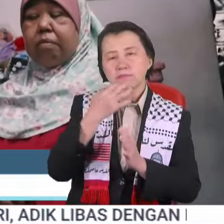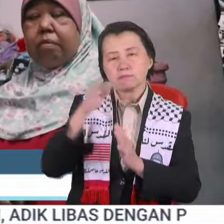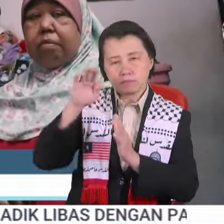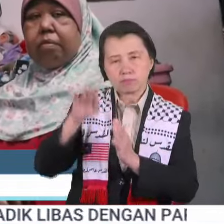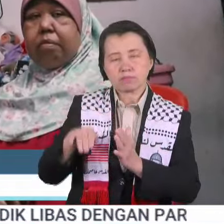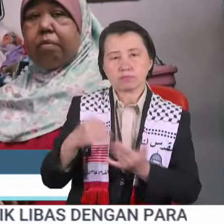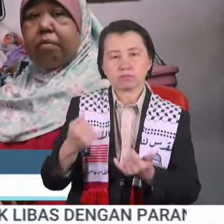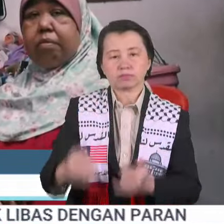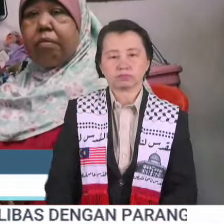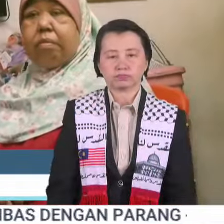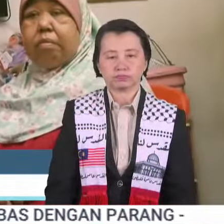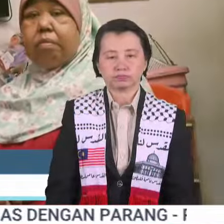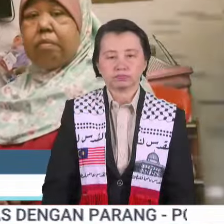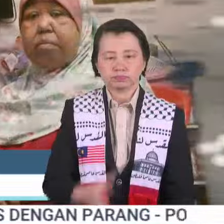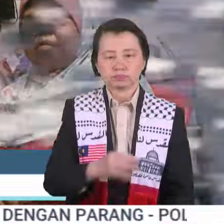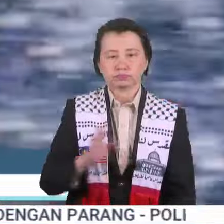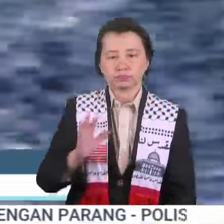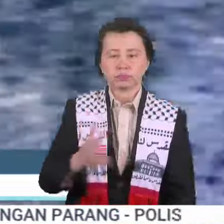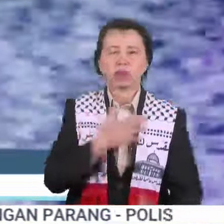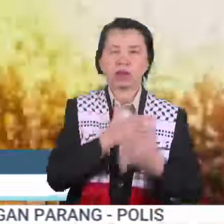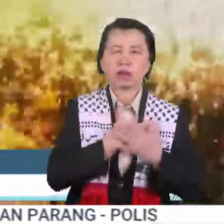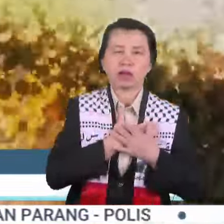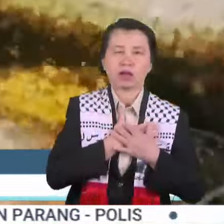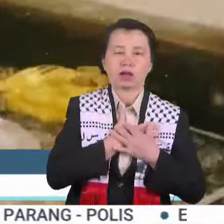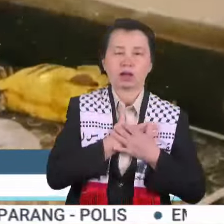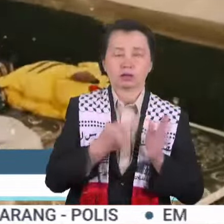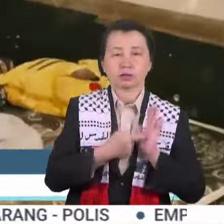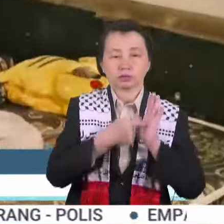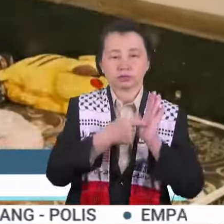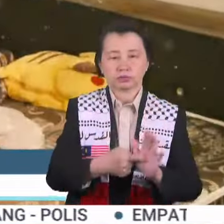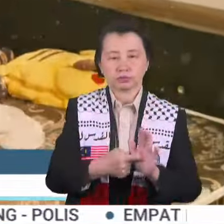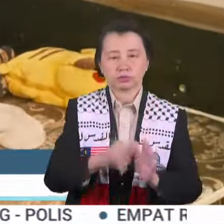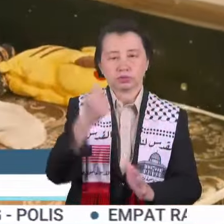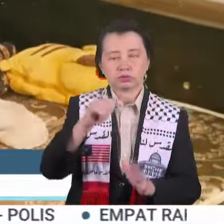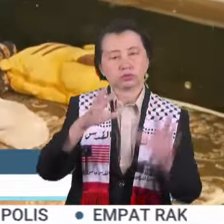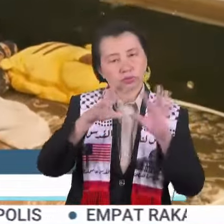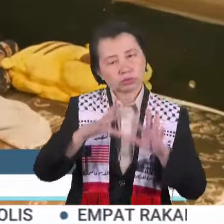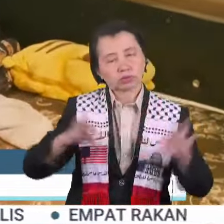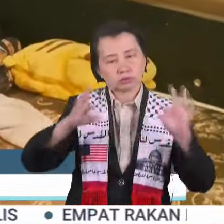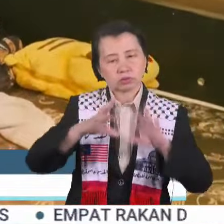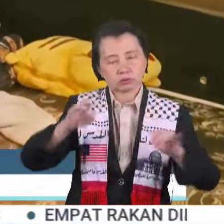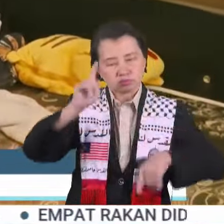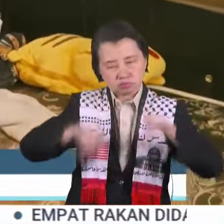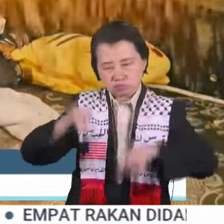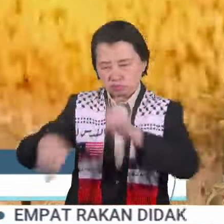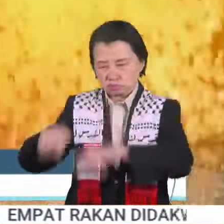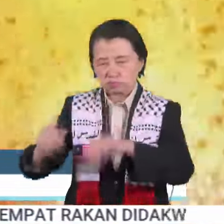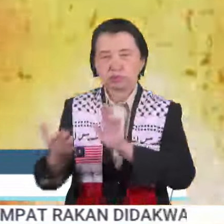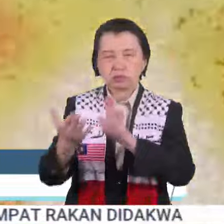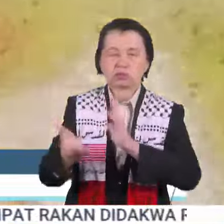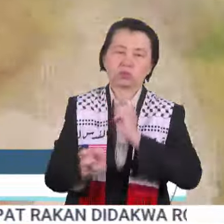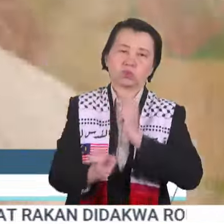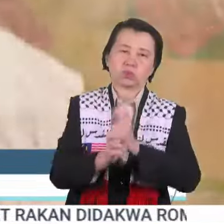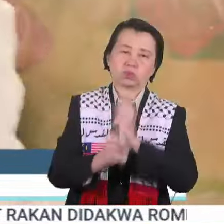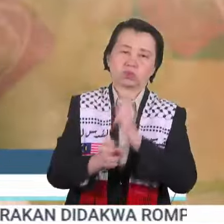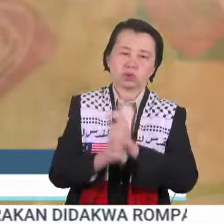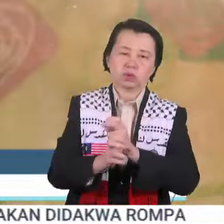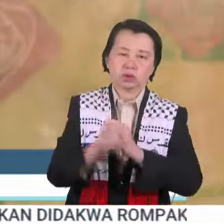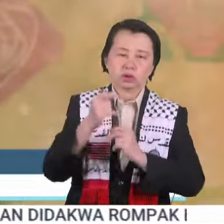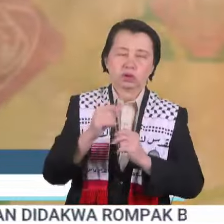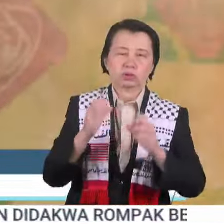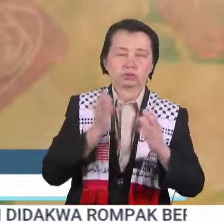Rancangan Tangisan Zulhijjah yang menyentuh hati ini memaparkan 10 kisah penerima berbeza yang berdepan kesukaran dan